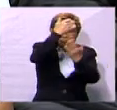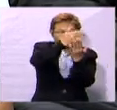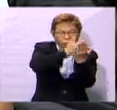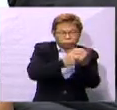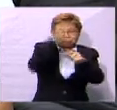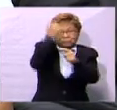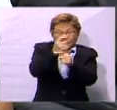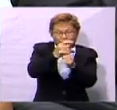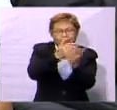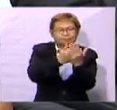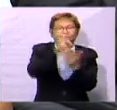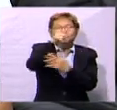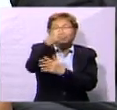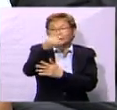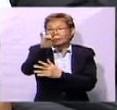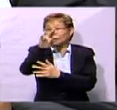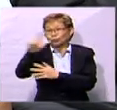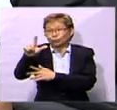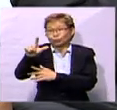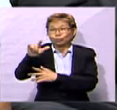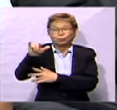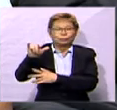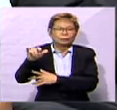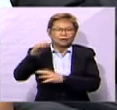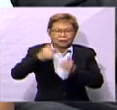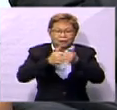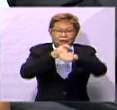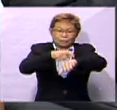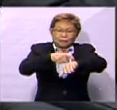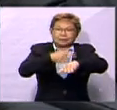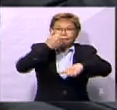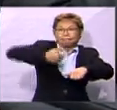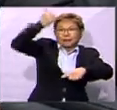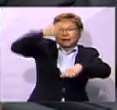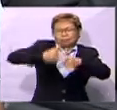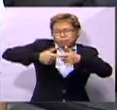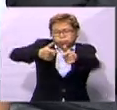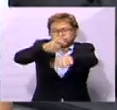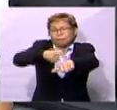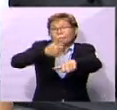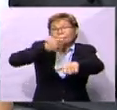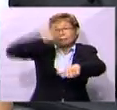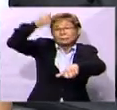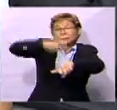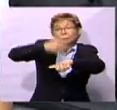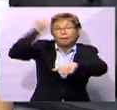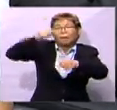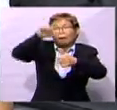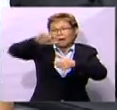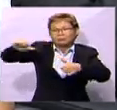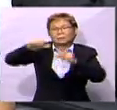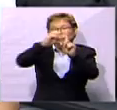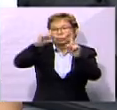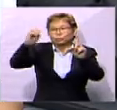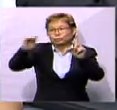tetapkan Khairul Hafiz jantan kalau mengikut masa terbaik dia dalam Asia untuk 100 me